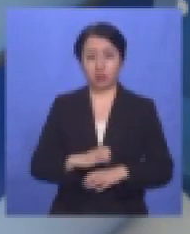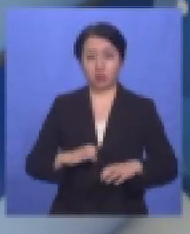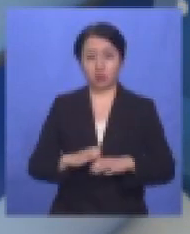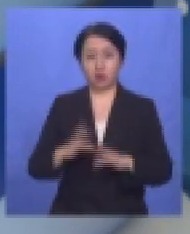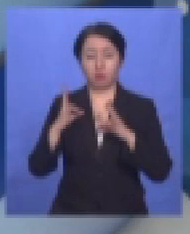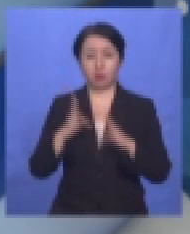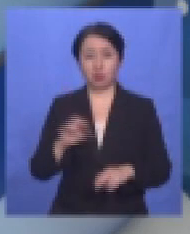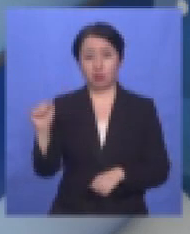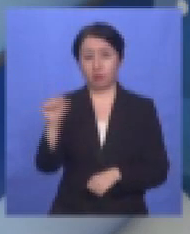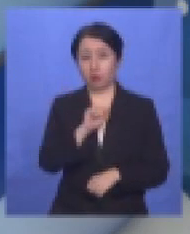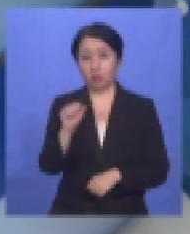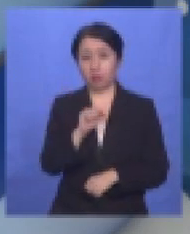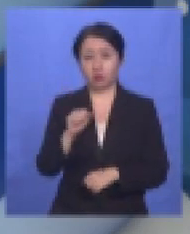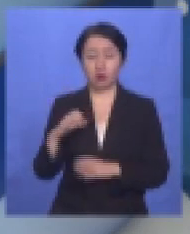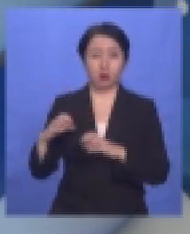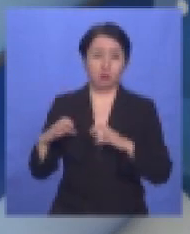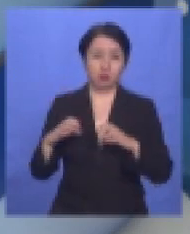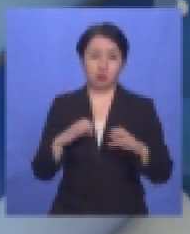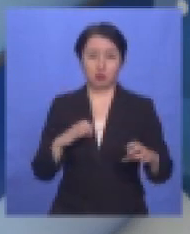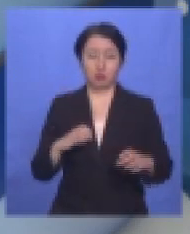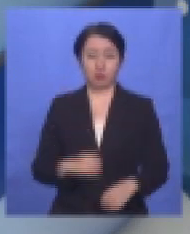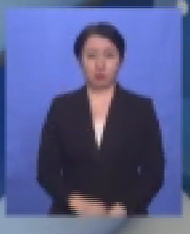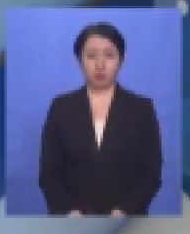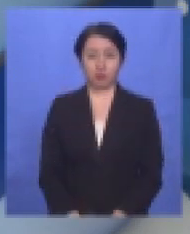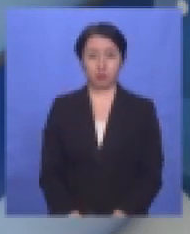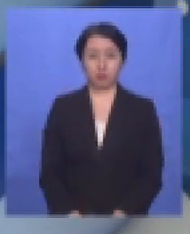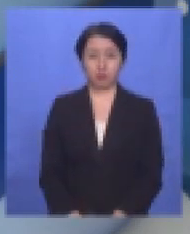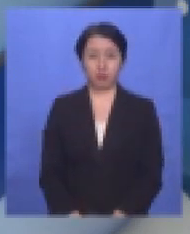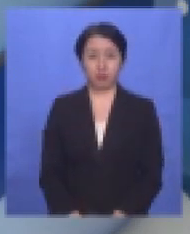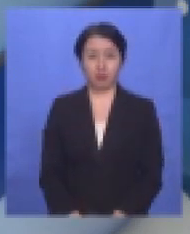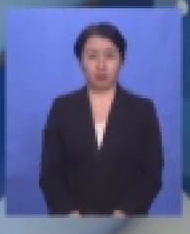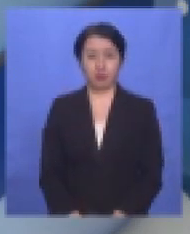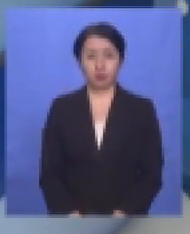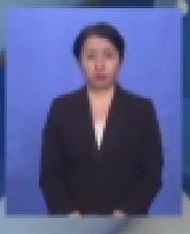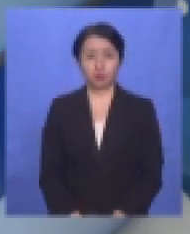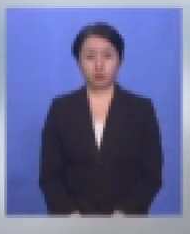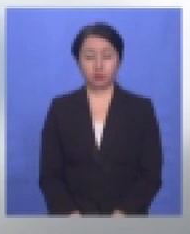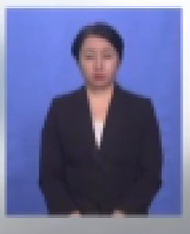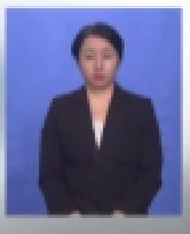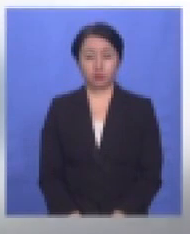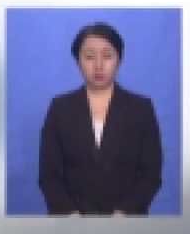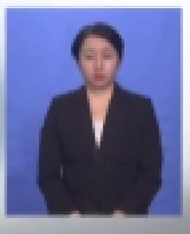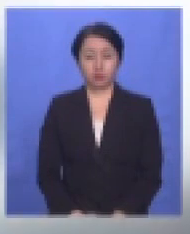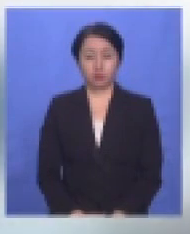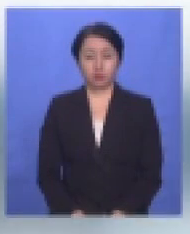газозаправочной станции. Пострадал водитель автотранспорта. С подробностями наш корреспондент.